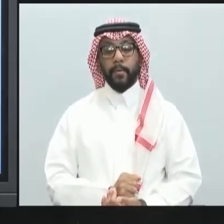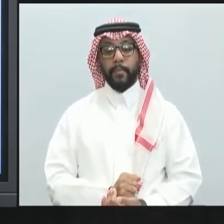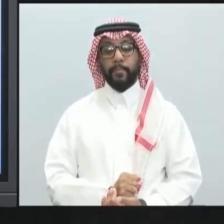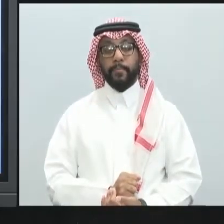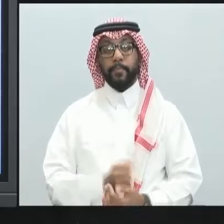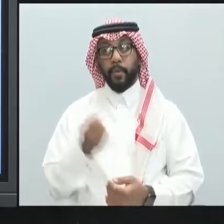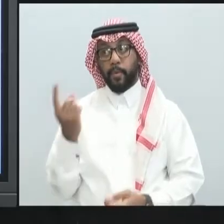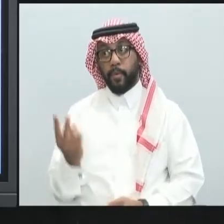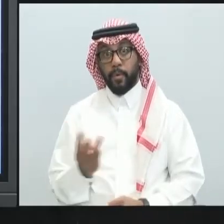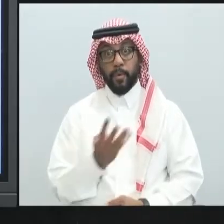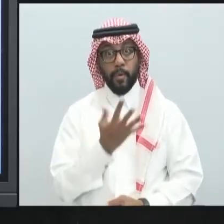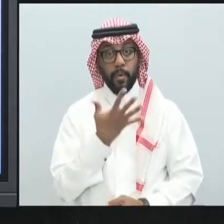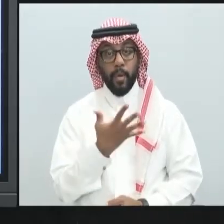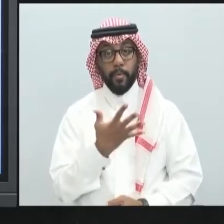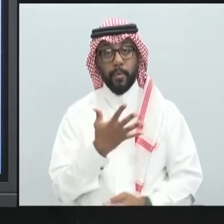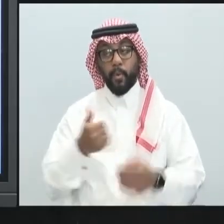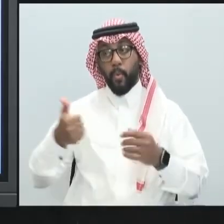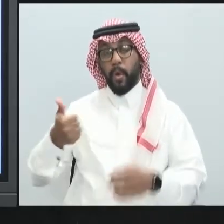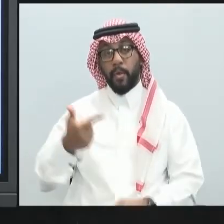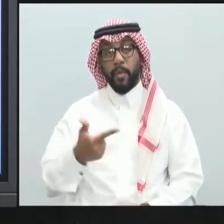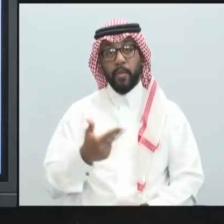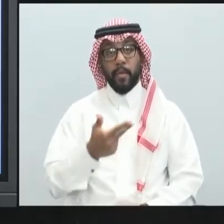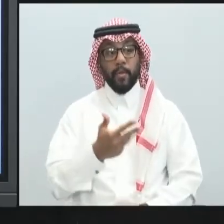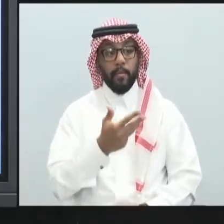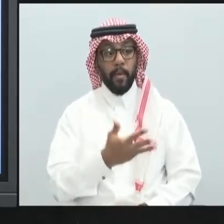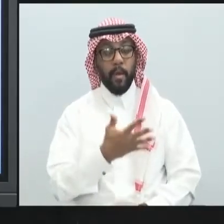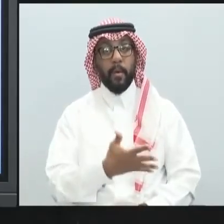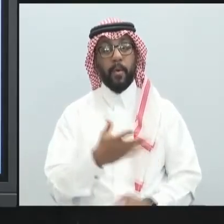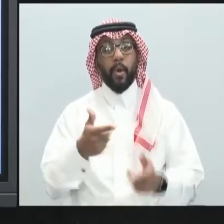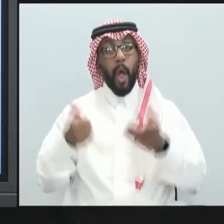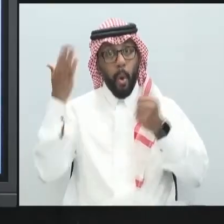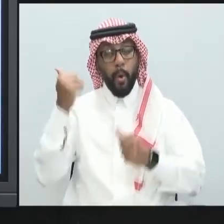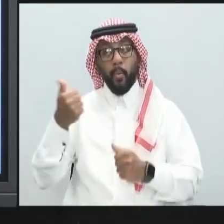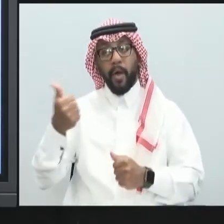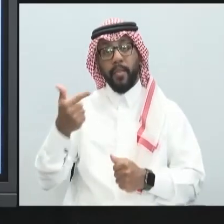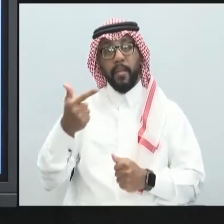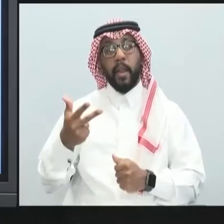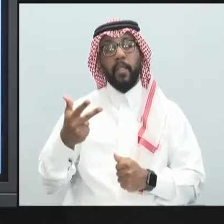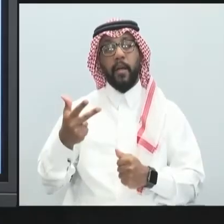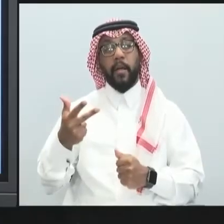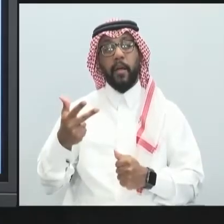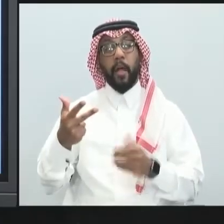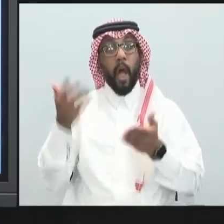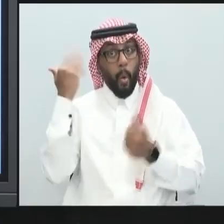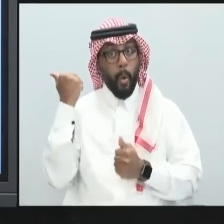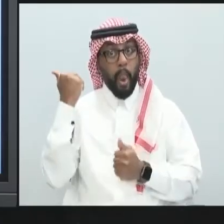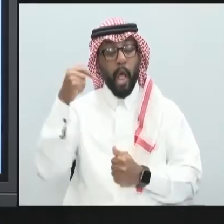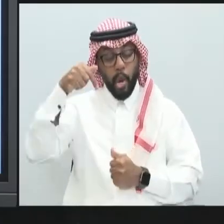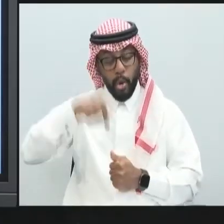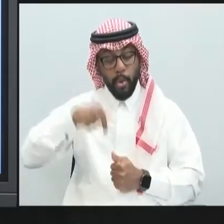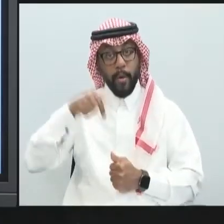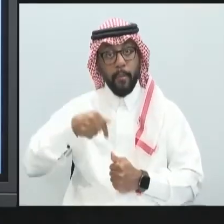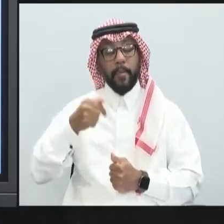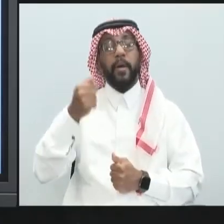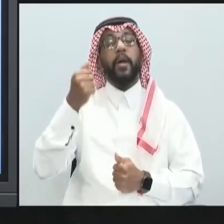الخطوه الاولى والثانيه والثالثه سوف نكمل ان شاء الله في هذا